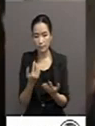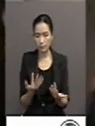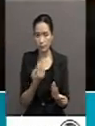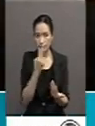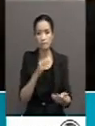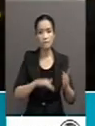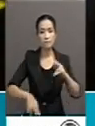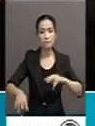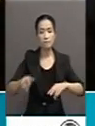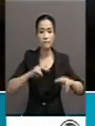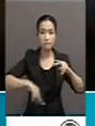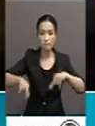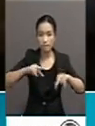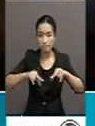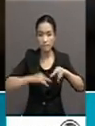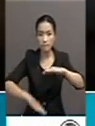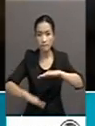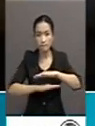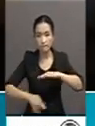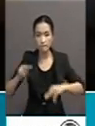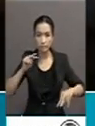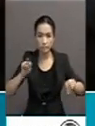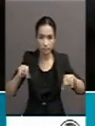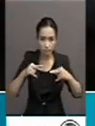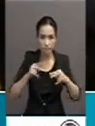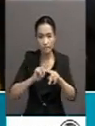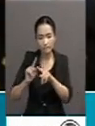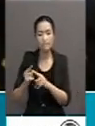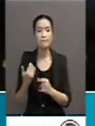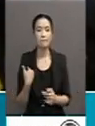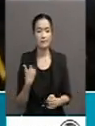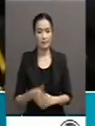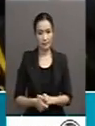แล้วก็ตัวของพยานแวดล้อมต่างๆจากการพิสูจน์ต่อไปนะครับ